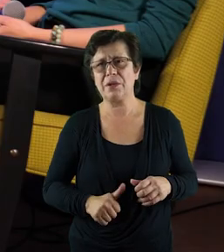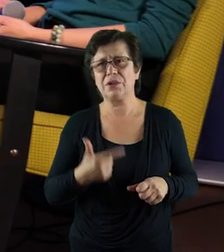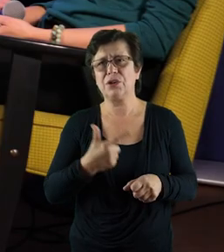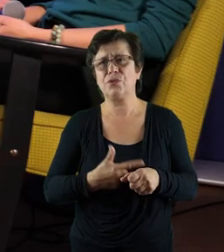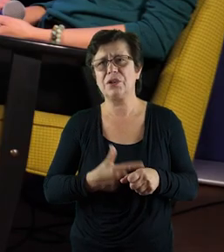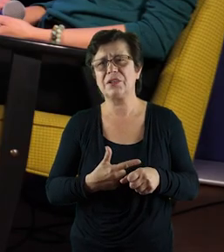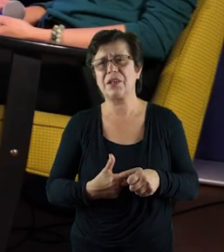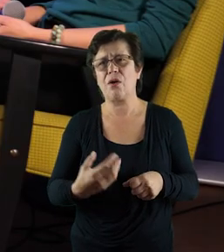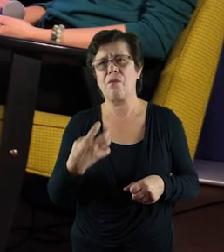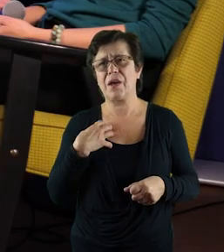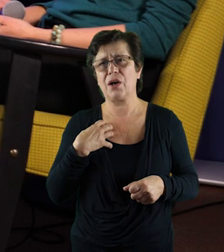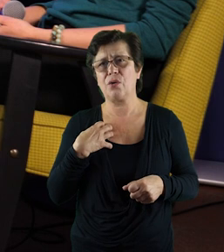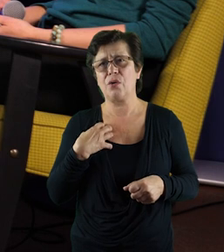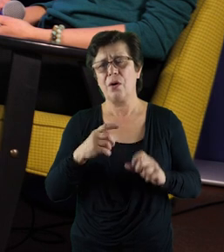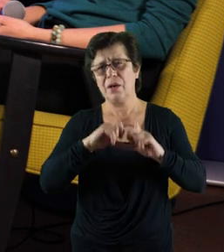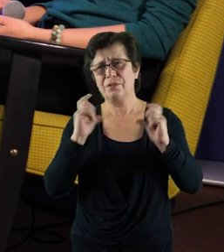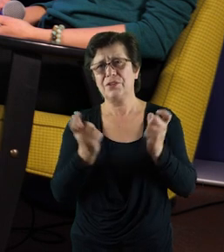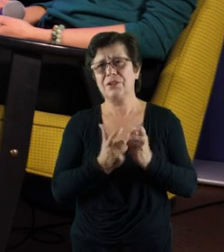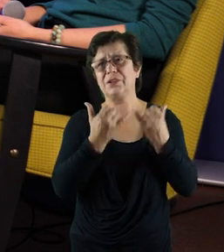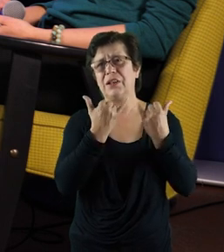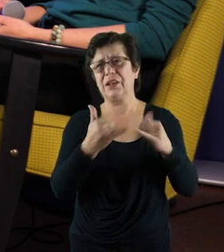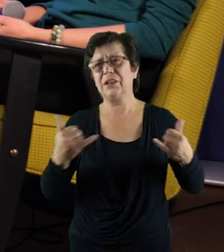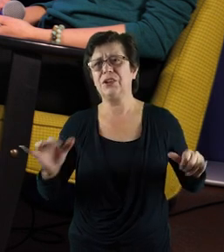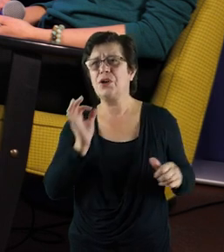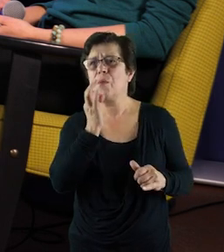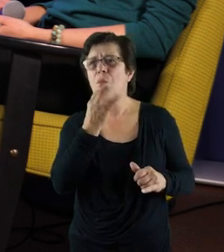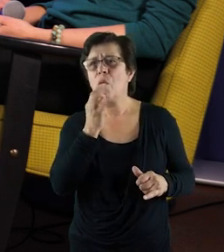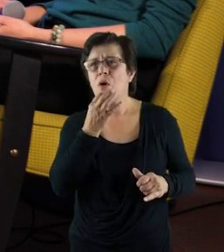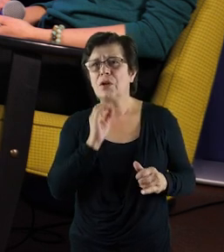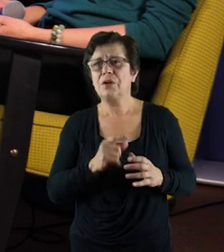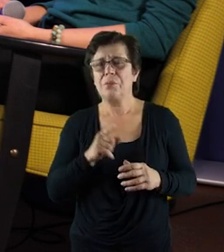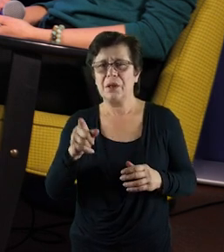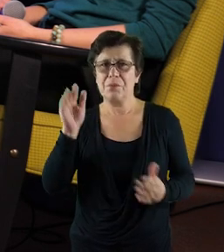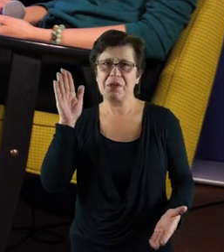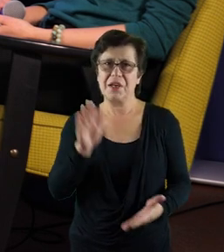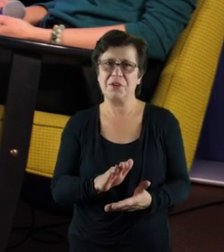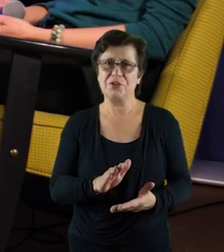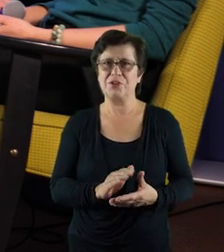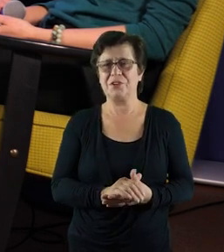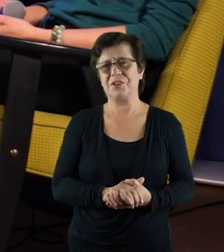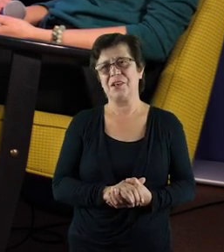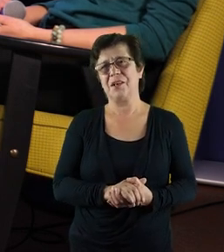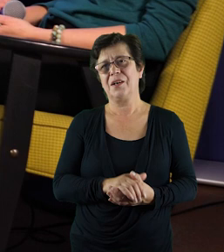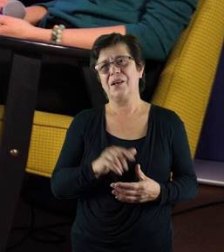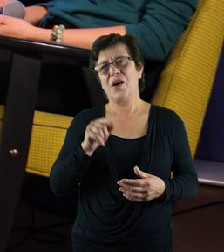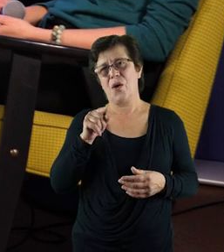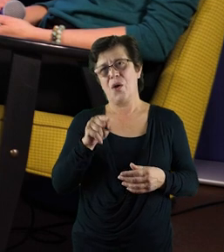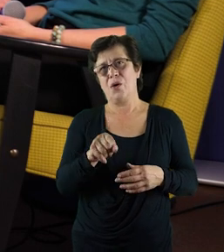prostu ci wszyscy inni młodzi to byli jednak dla niego dużo mniejsi. I